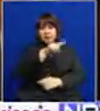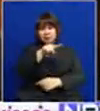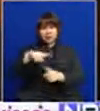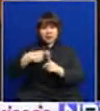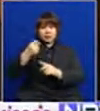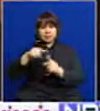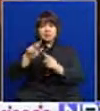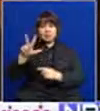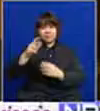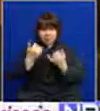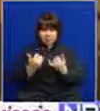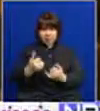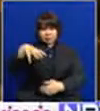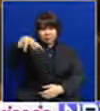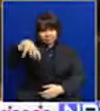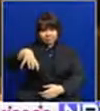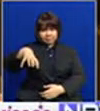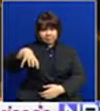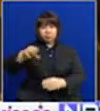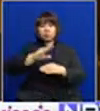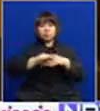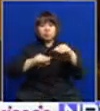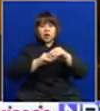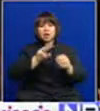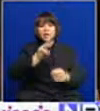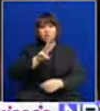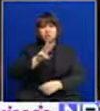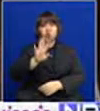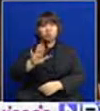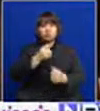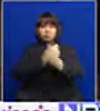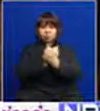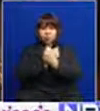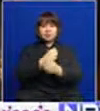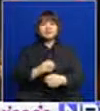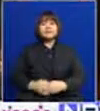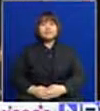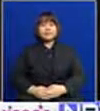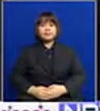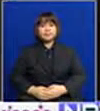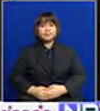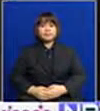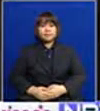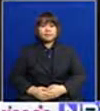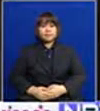ายนนี้ที่ Hop Art Space โครงการ W District สุขุมวิท